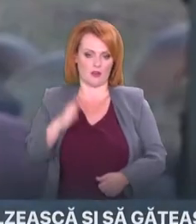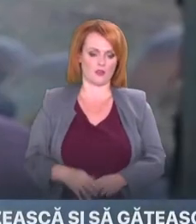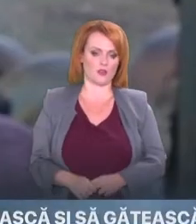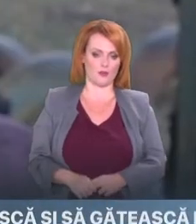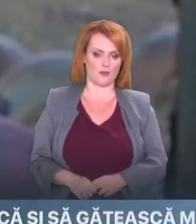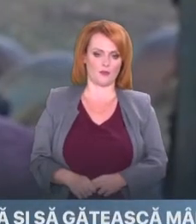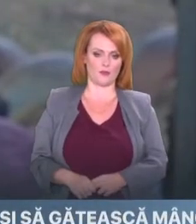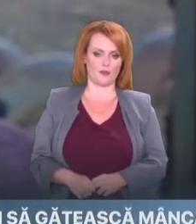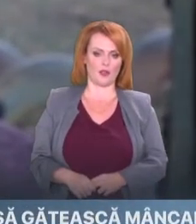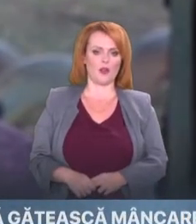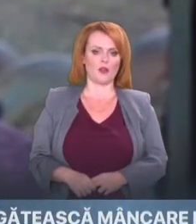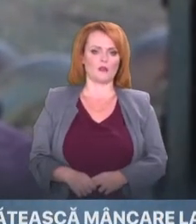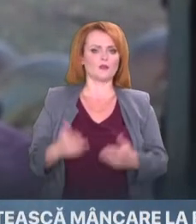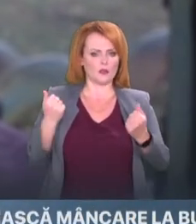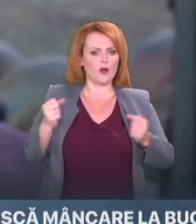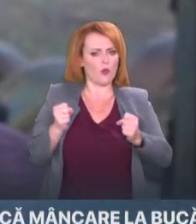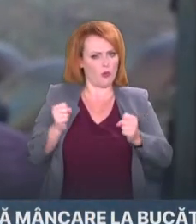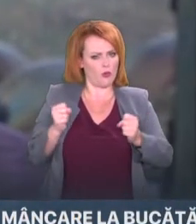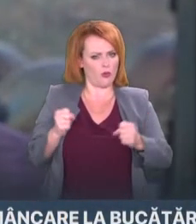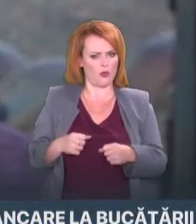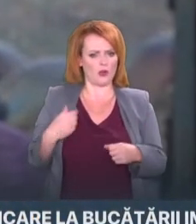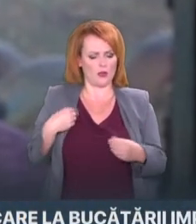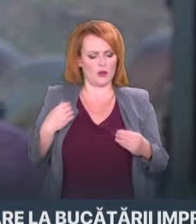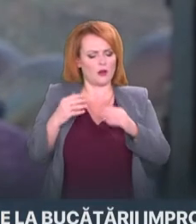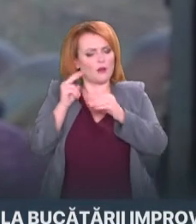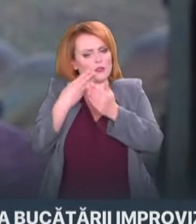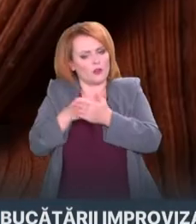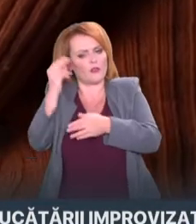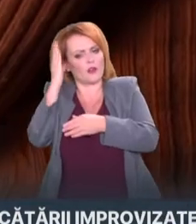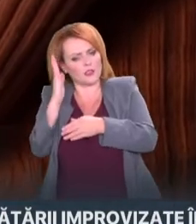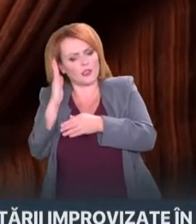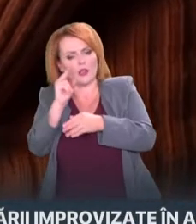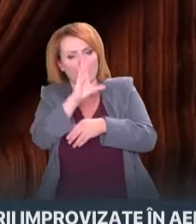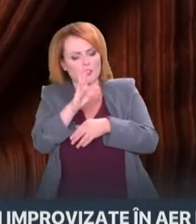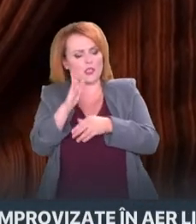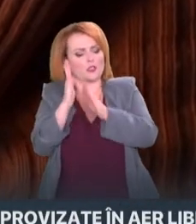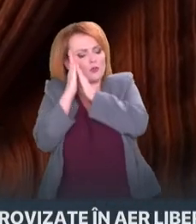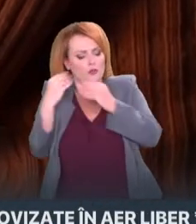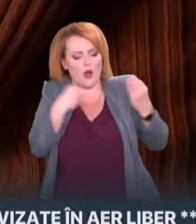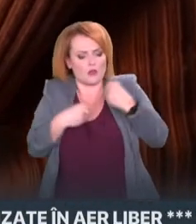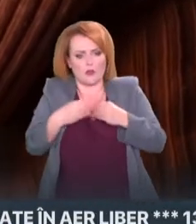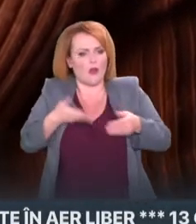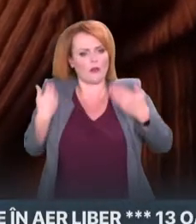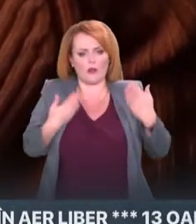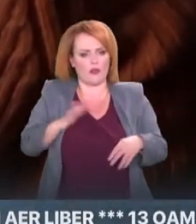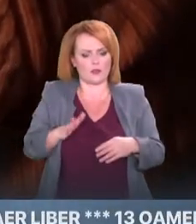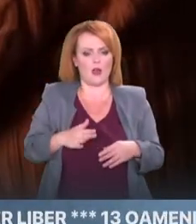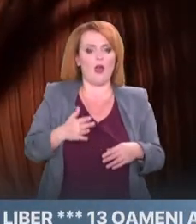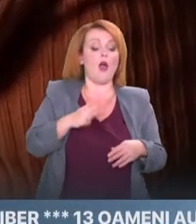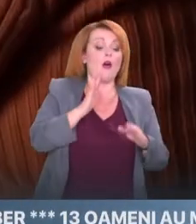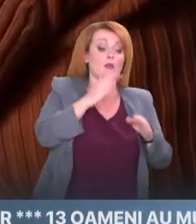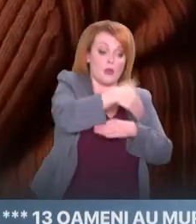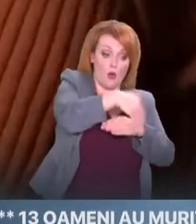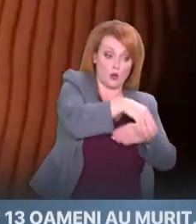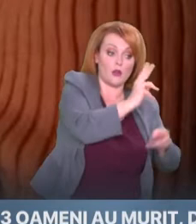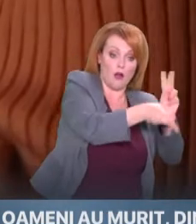abandonat. E foarte frig, dorm îmbrăcat în apartamentul meu. După ce pregătesc bucatele, aceștia se întorc în apartamentul